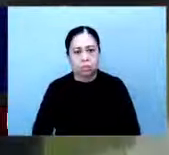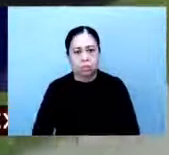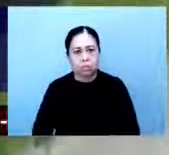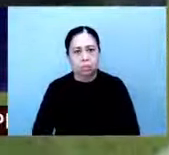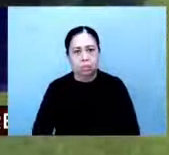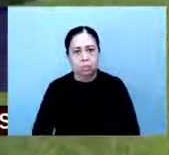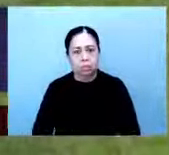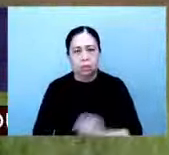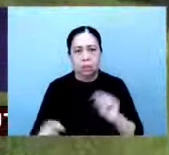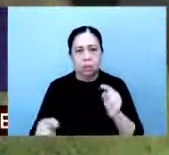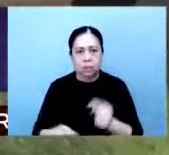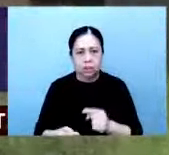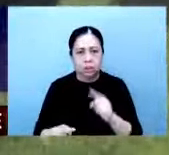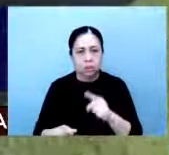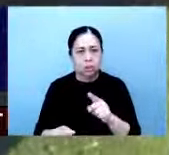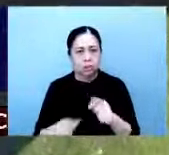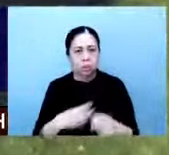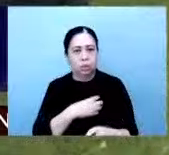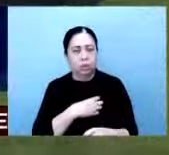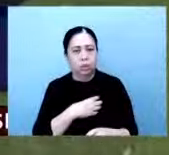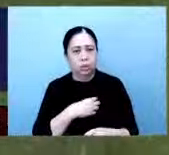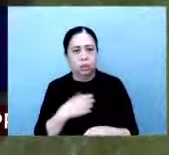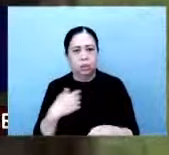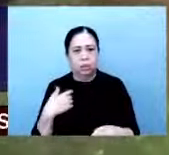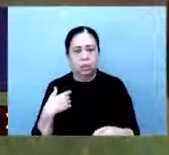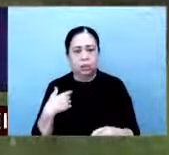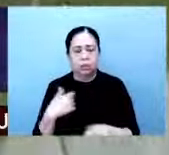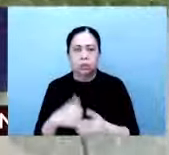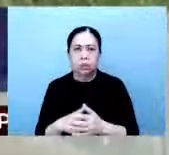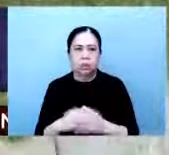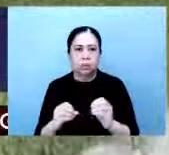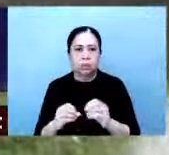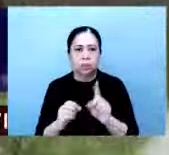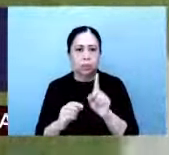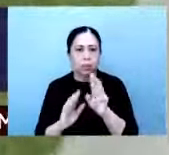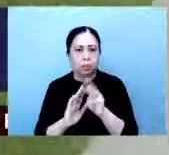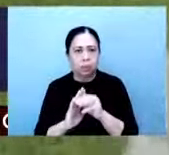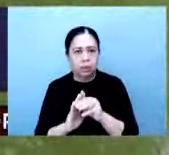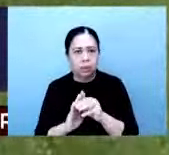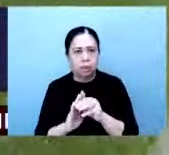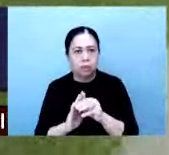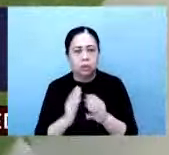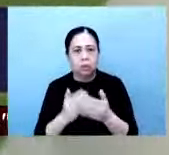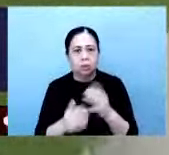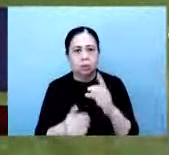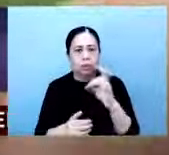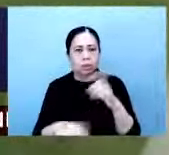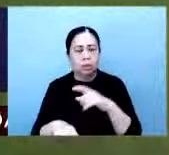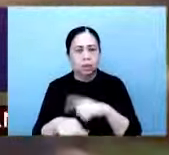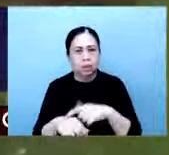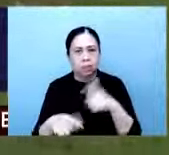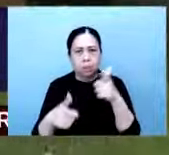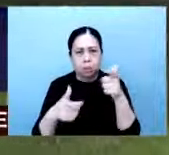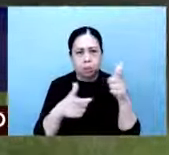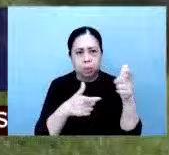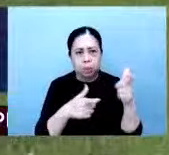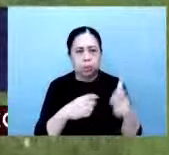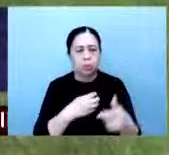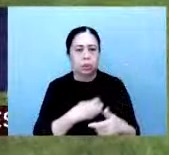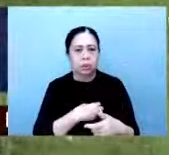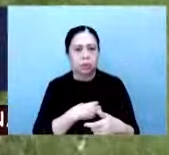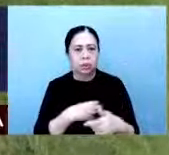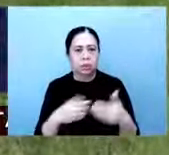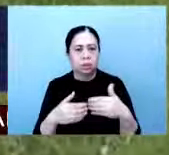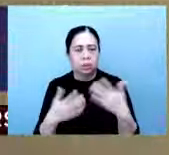sugatan sa kamay ang isang pulis matapos tamaan ang bala wala pang isang minuto halos 100 beses nagpaputok ng baril ang mga pulis bago